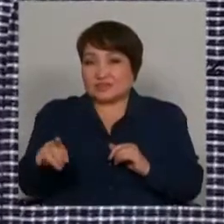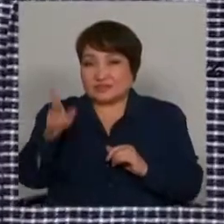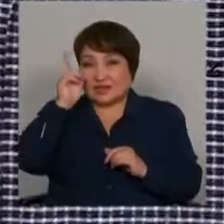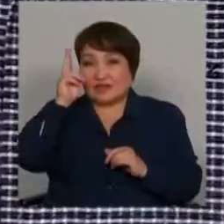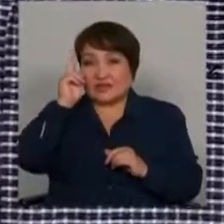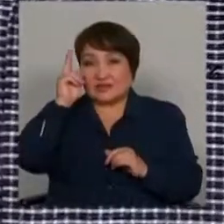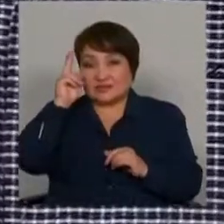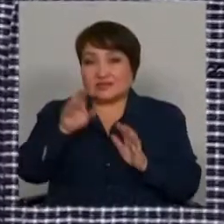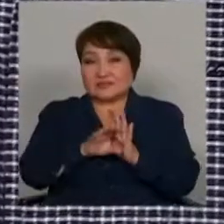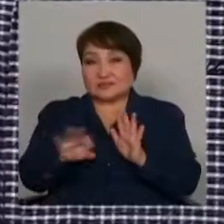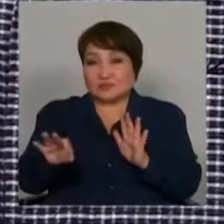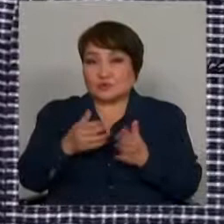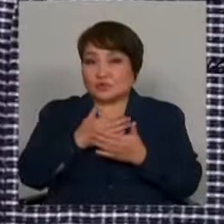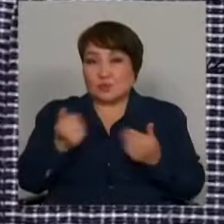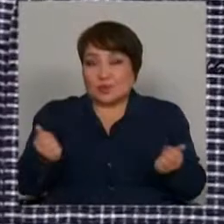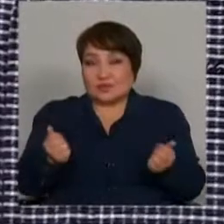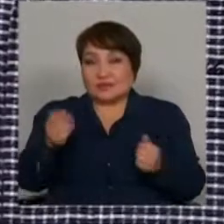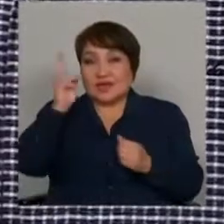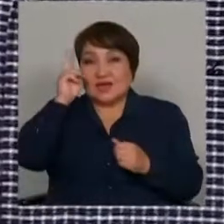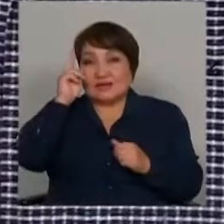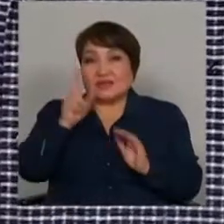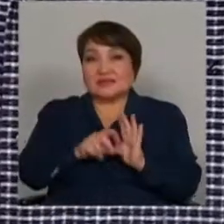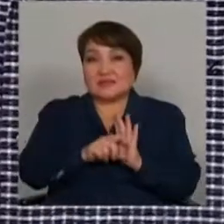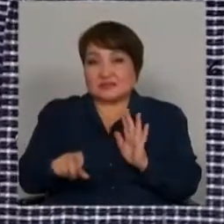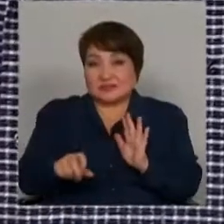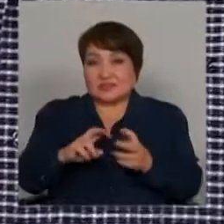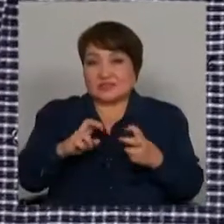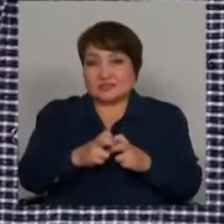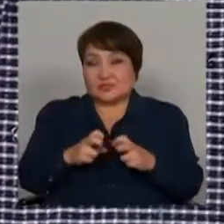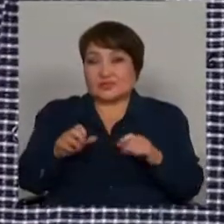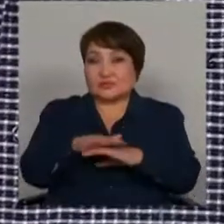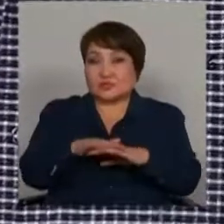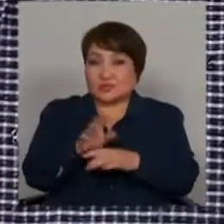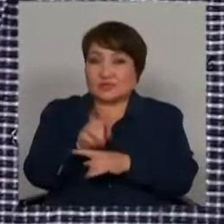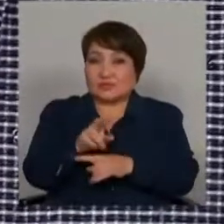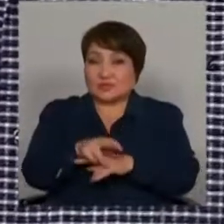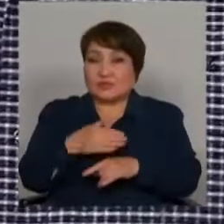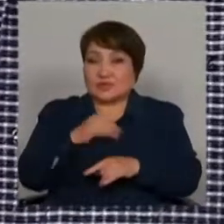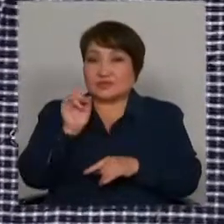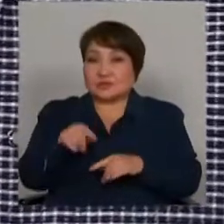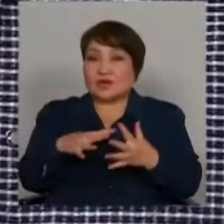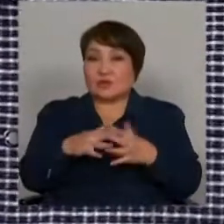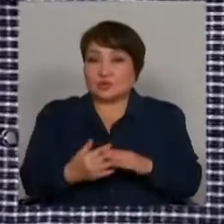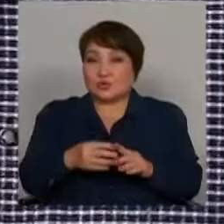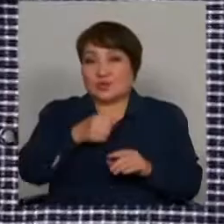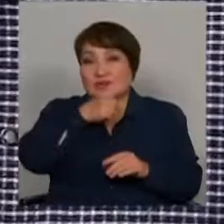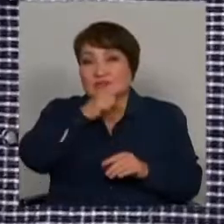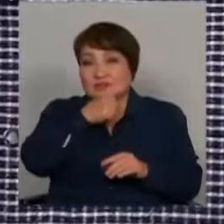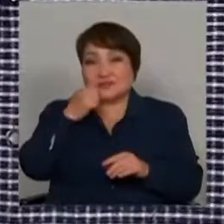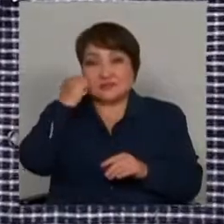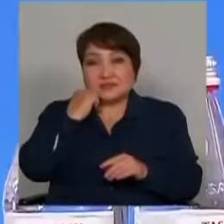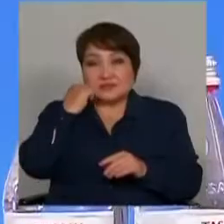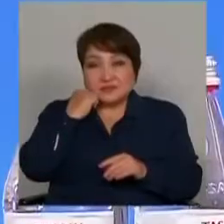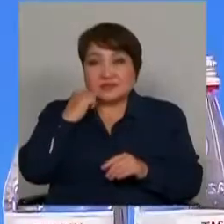жоқ. Сол канализация мәселесімен келіп отыр. Мен сол ауылдың ақсақалдар кеңесінің төрағасы